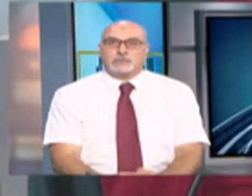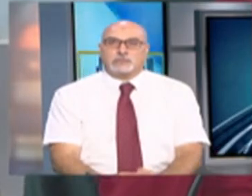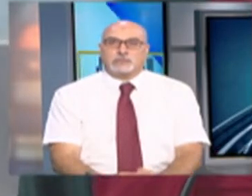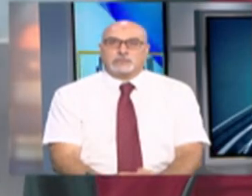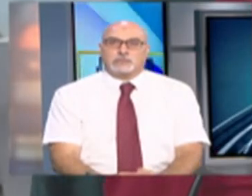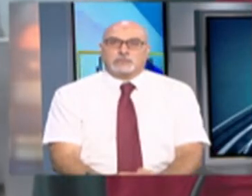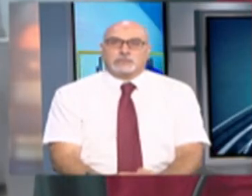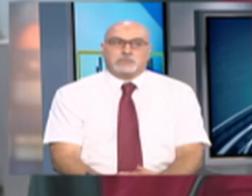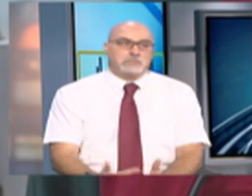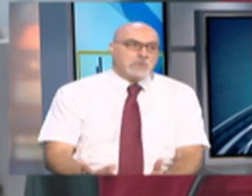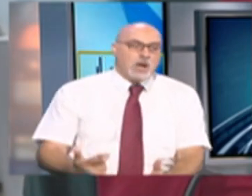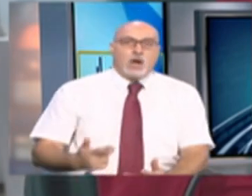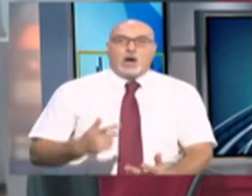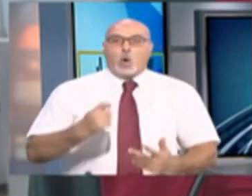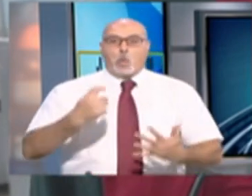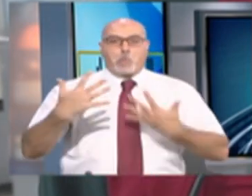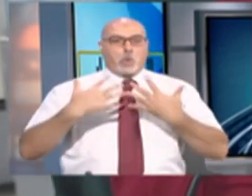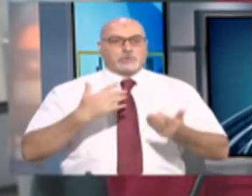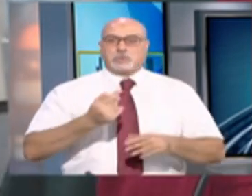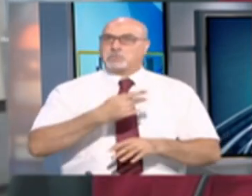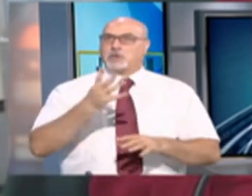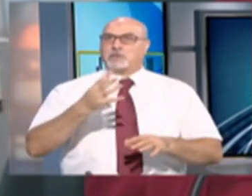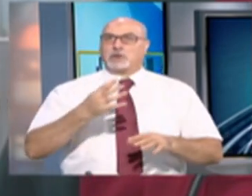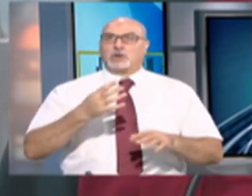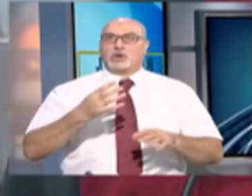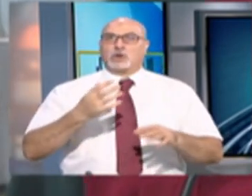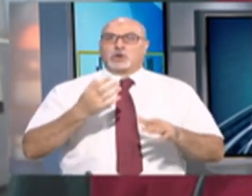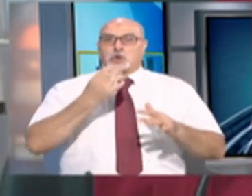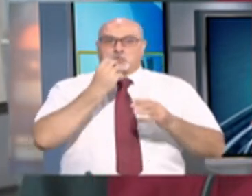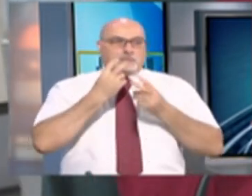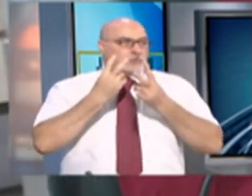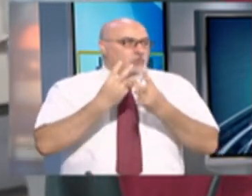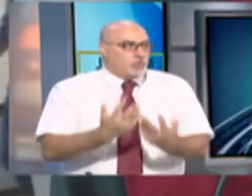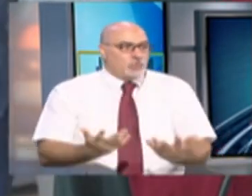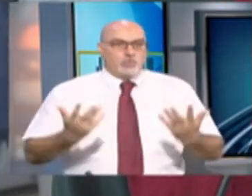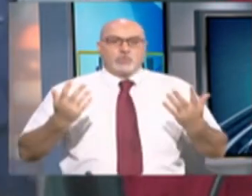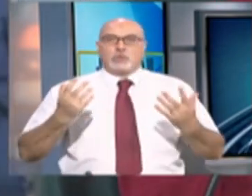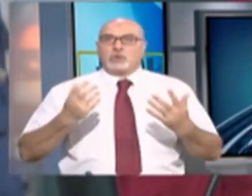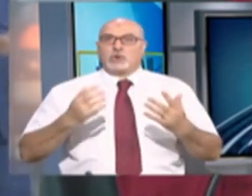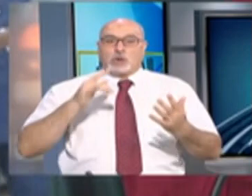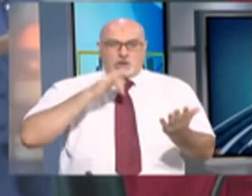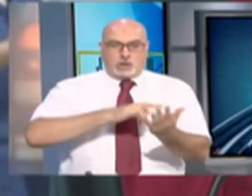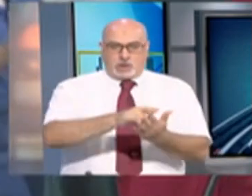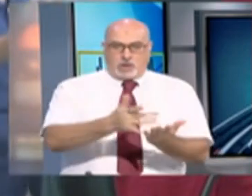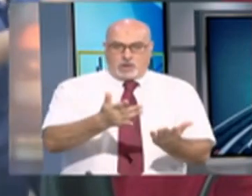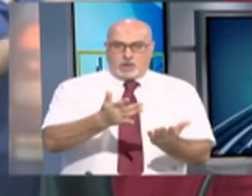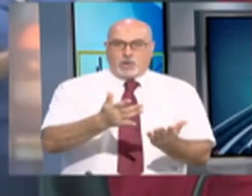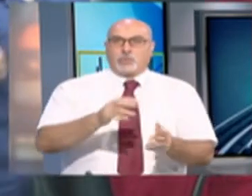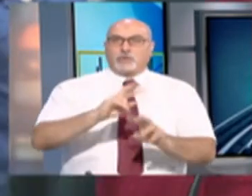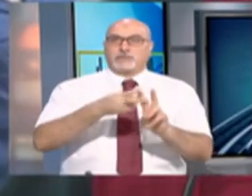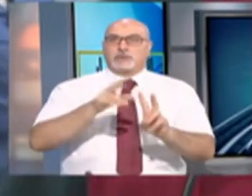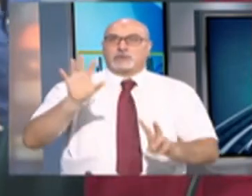الأجواء ممتازة جدا على مستوى التنظيم. يعني الآن احنا نتواجد الآن بمطار يعني مدينة